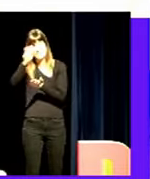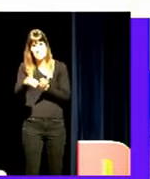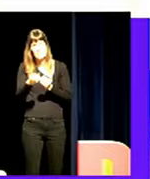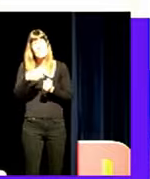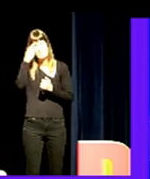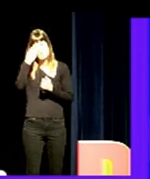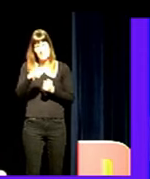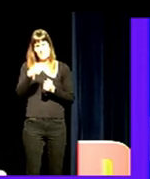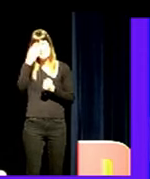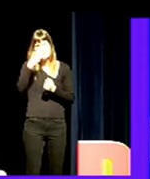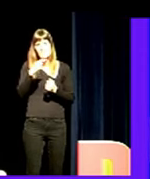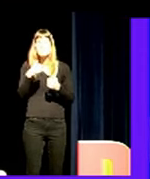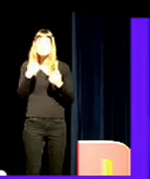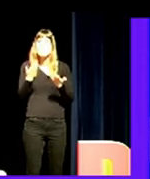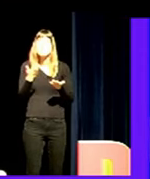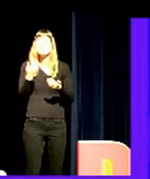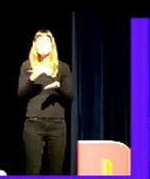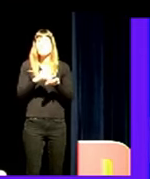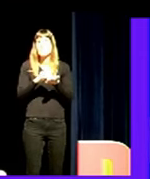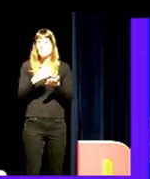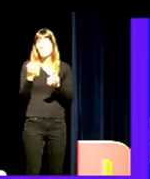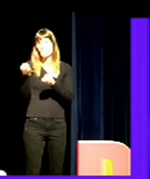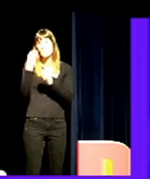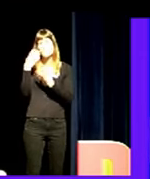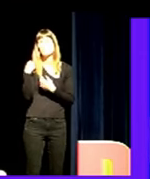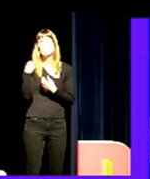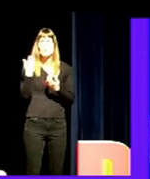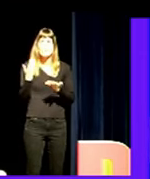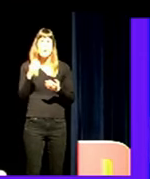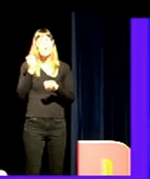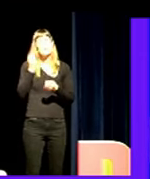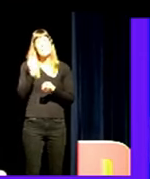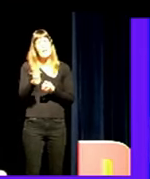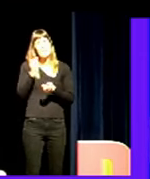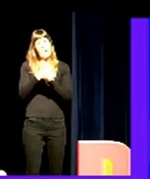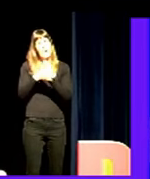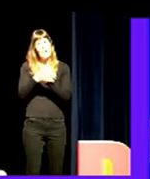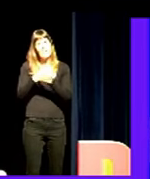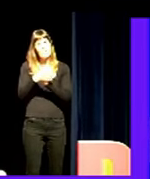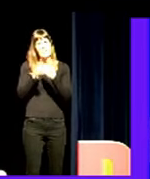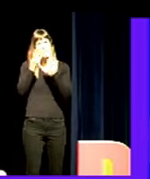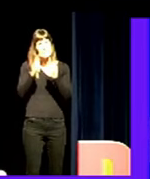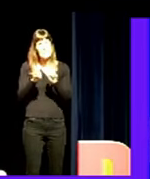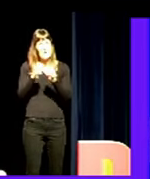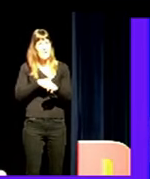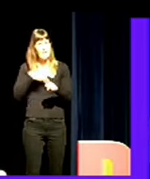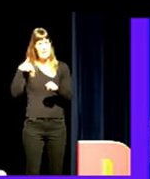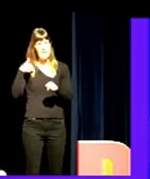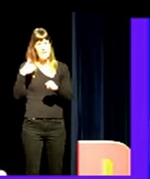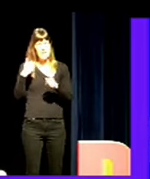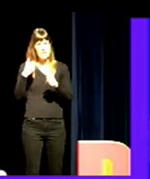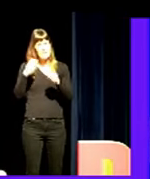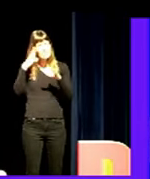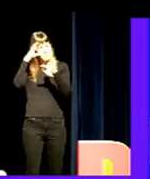eta hiri baita egin interpelatu egin didat eta komentatu egin didat, jo, ez da, egotan hitz egiten dutzunea, egual oso superfezial horatzen zara,